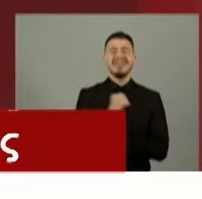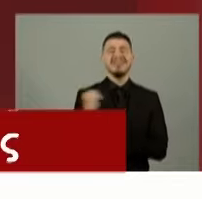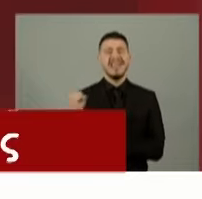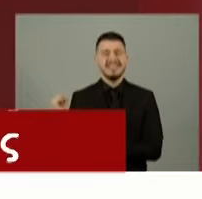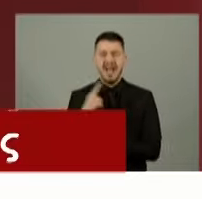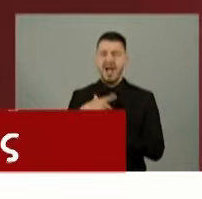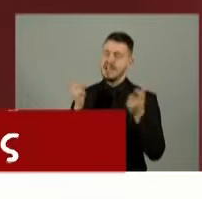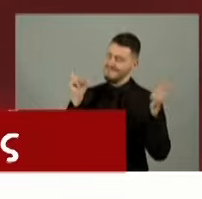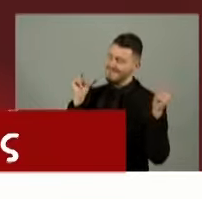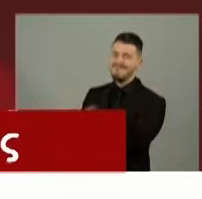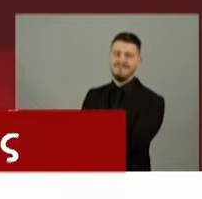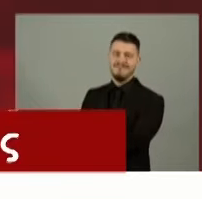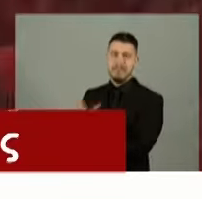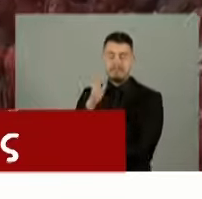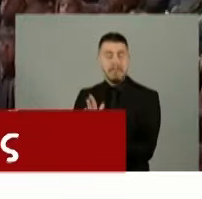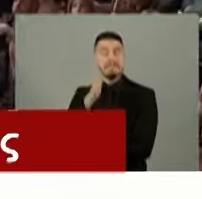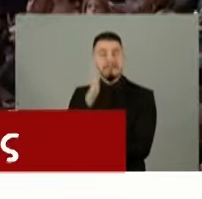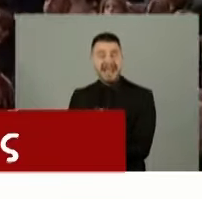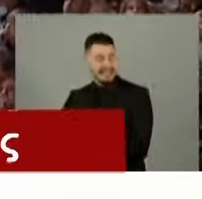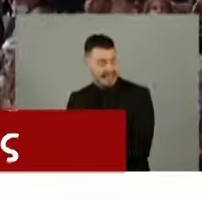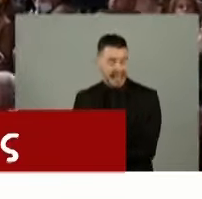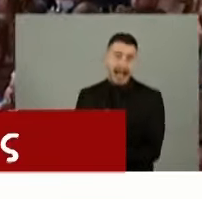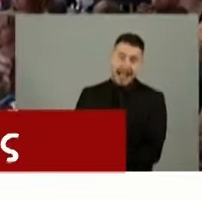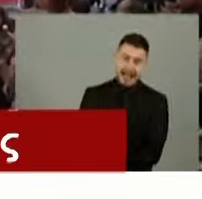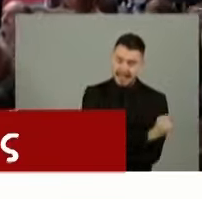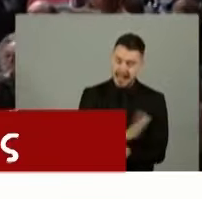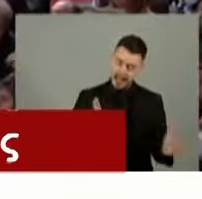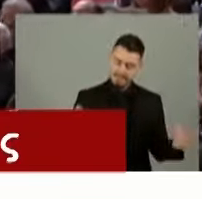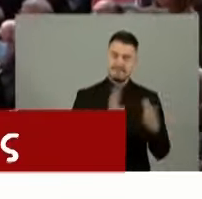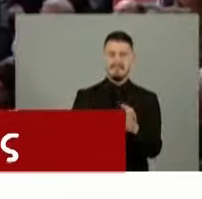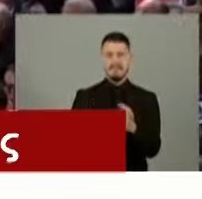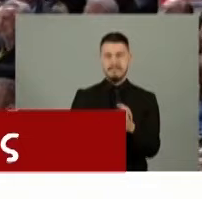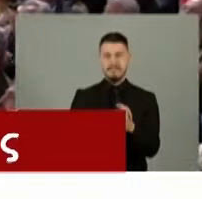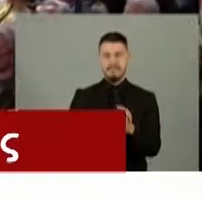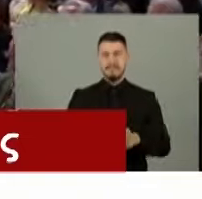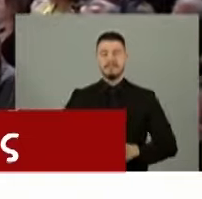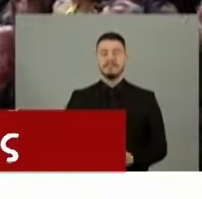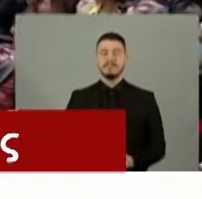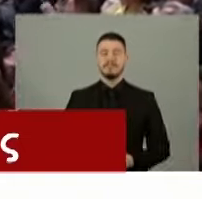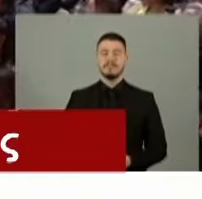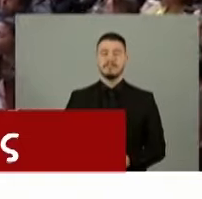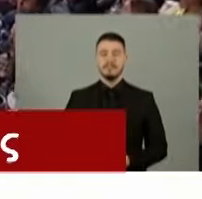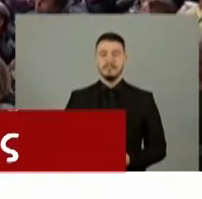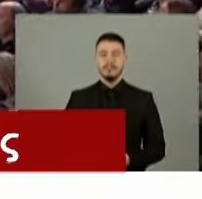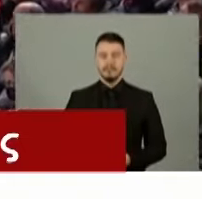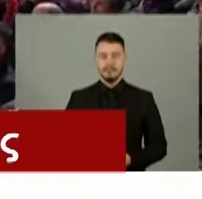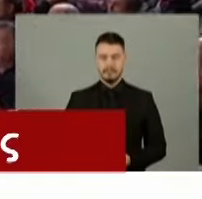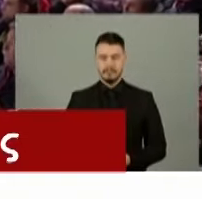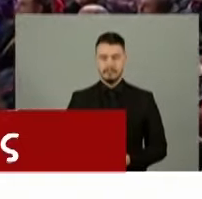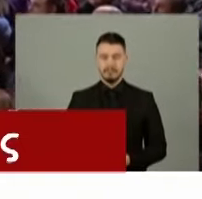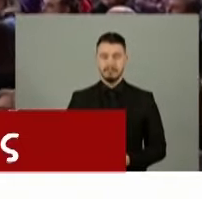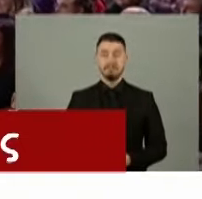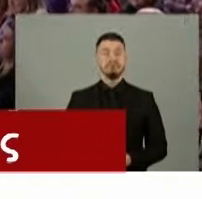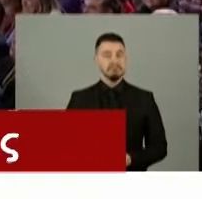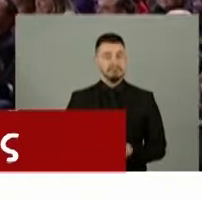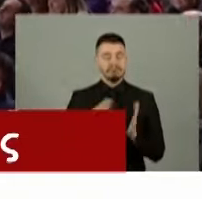ΣΥΡΙΖΑ, το λέω συνολικά. Πάντως έχει ένα ενδιαφέρον πώς θα αντιδράσει ο κόσμος που θα πάει μετά από 5 μήνες να ξαναψηφίσει. Είναι